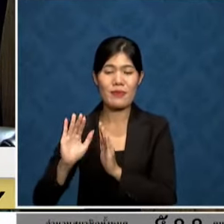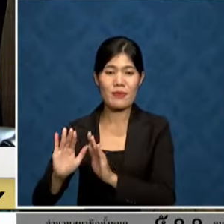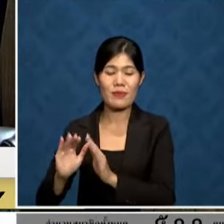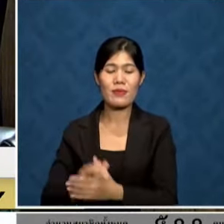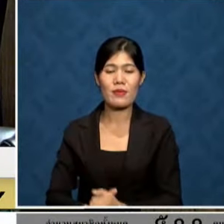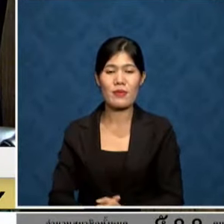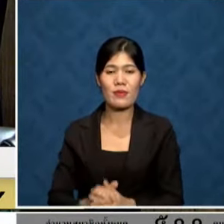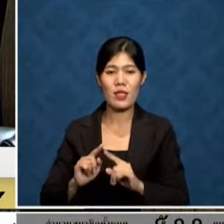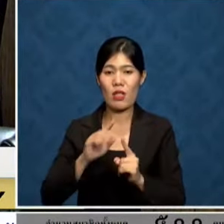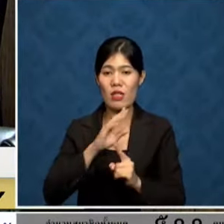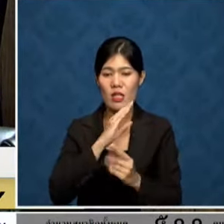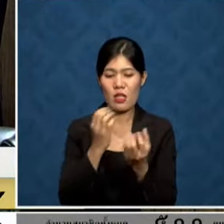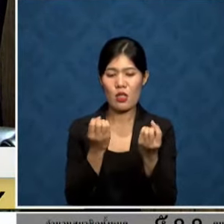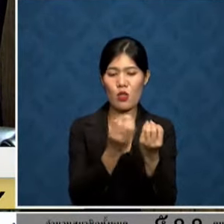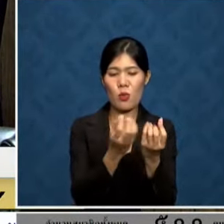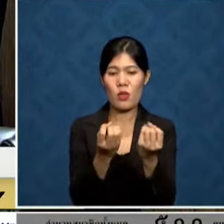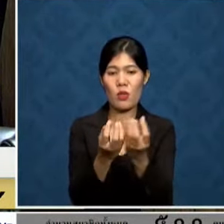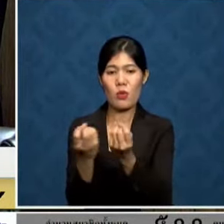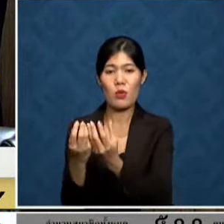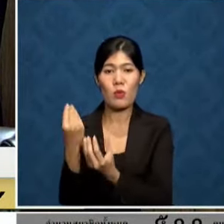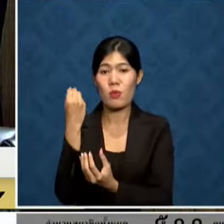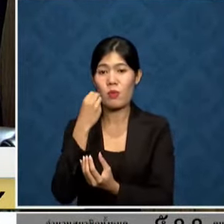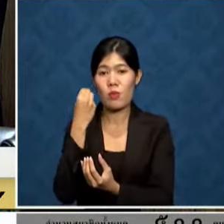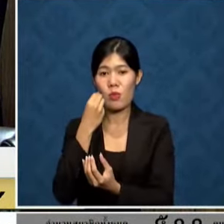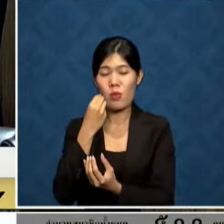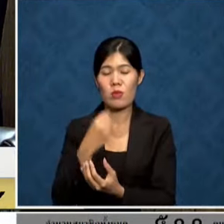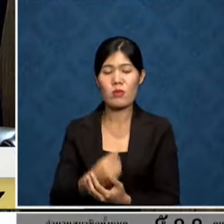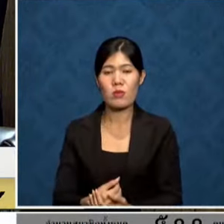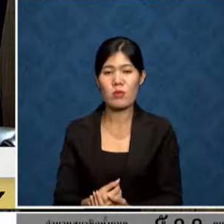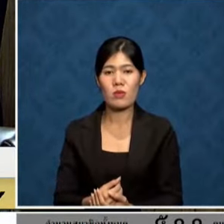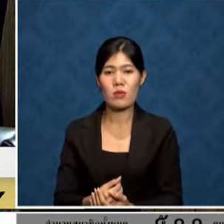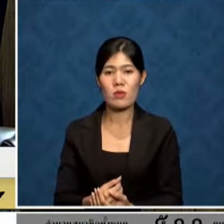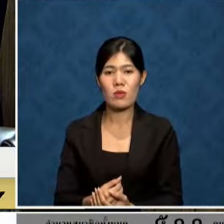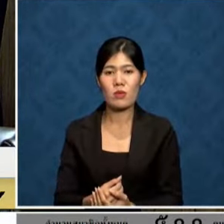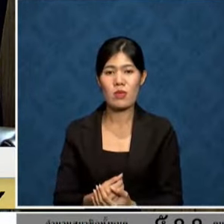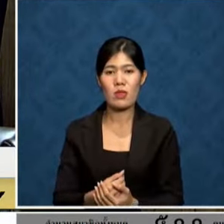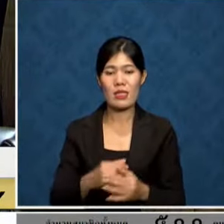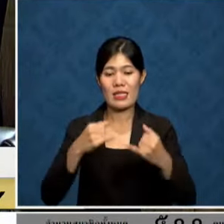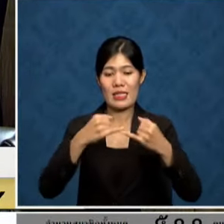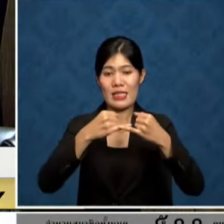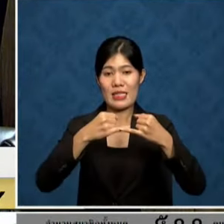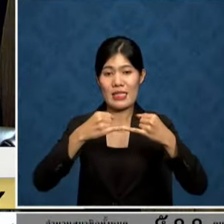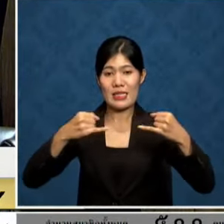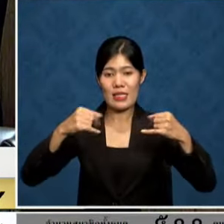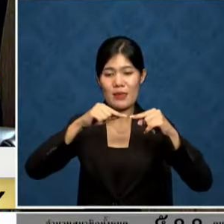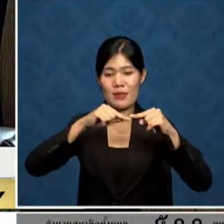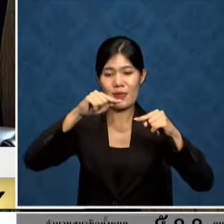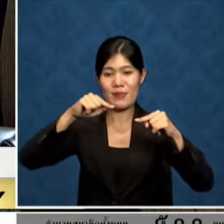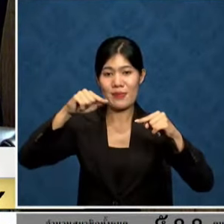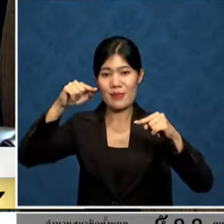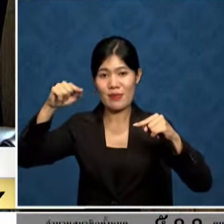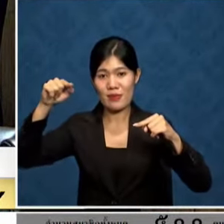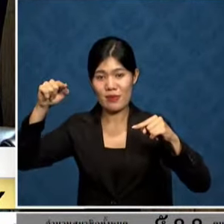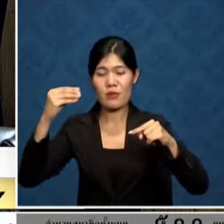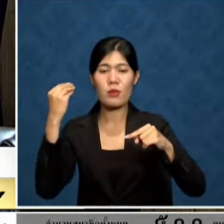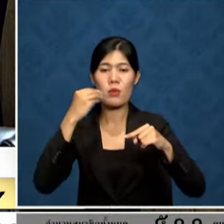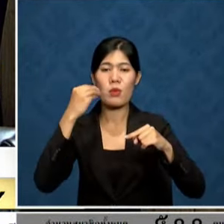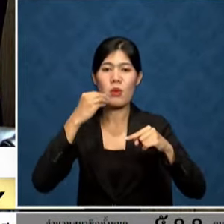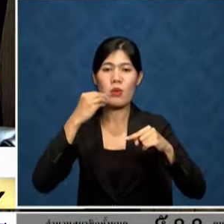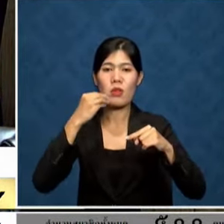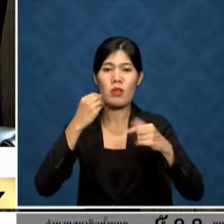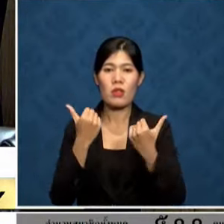ๆตัวหลายๆที่พร้อมๆกันแบบนี้เนี่ยแล้วก็ไต่บนเส้นไต่บนขอบไปหมดซะทุกตัวแบบนี้เนี่ยมันคือ